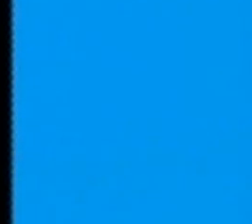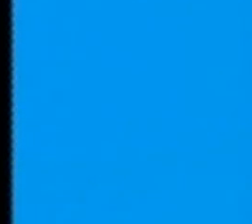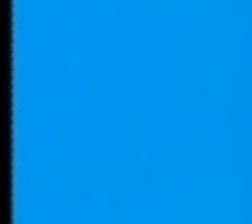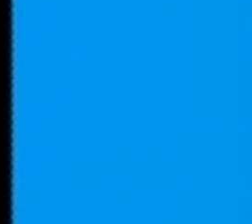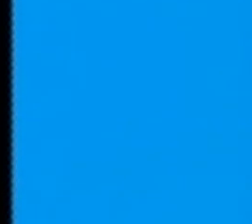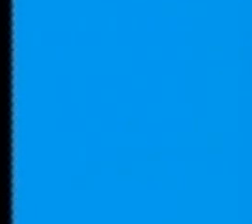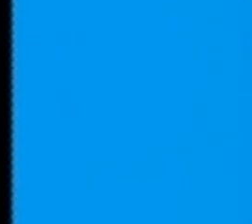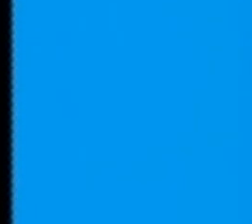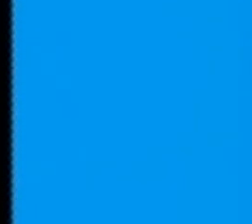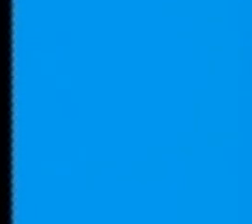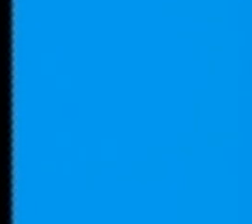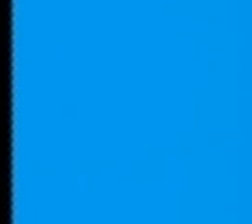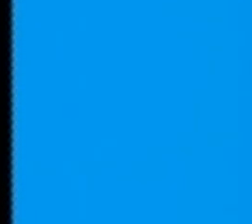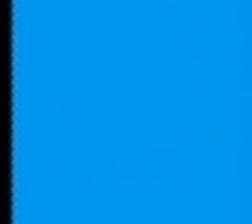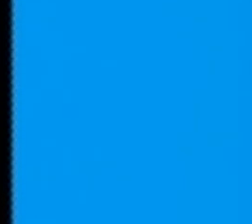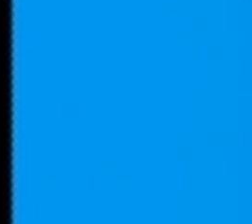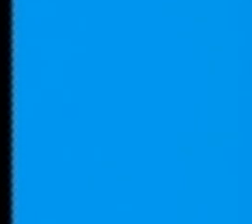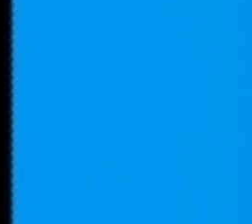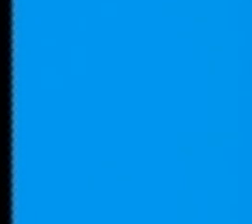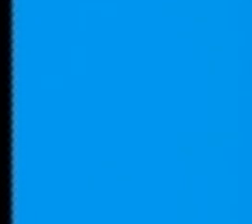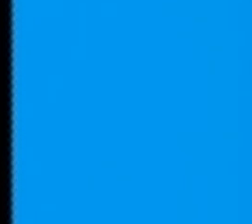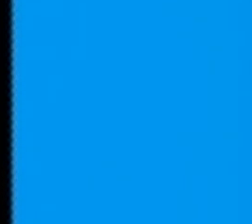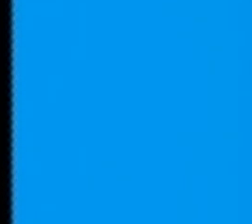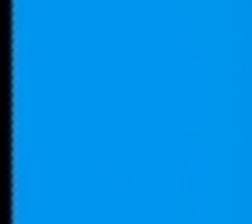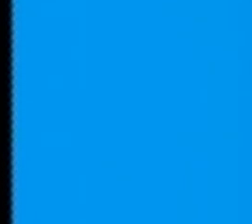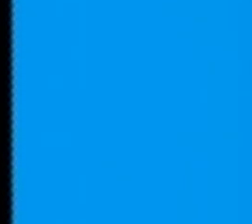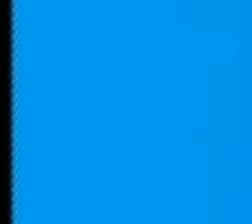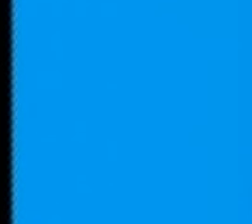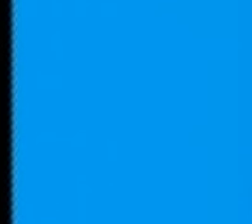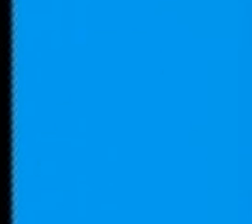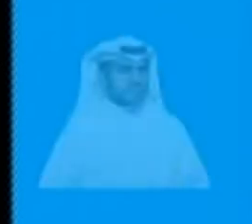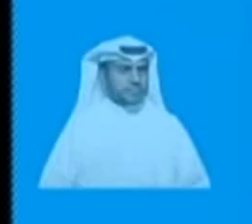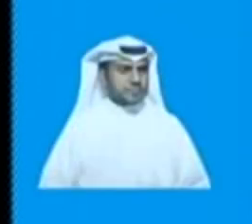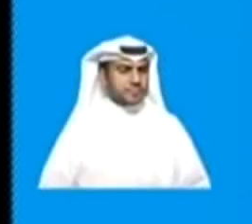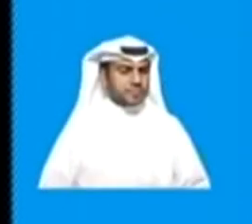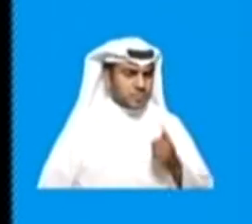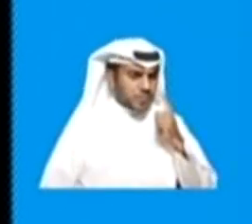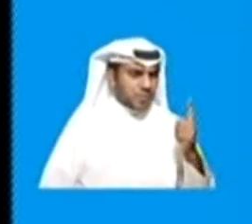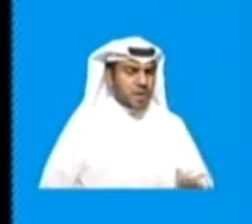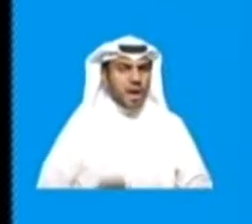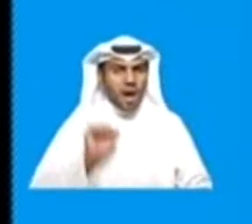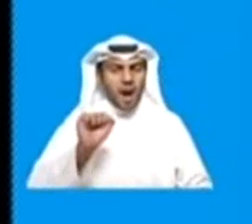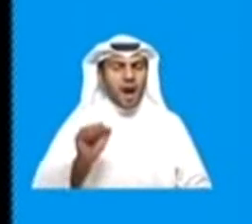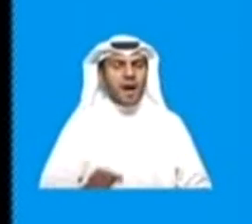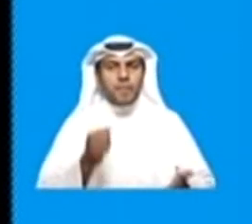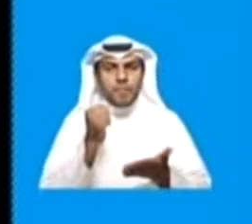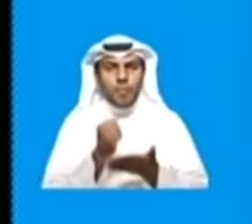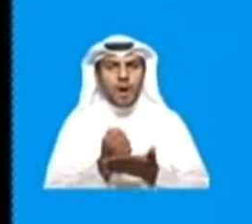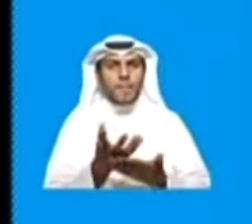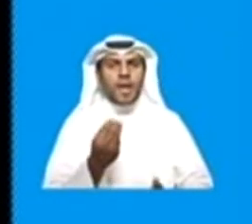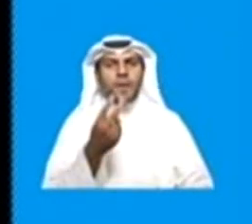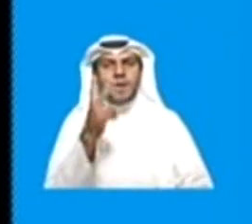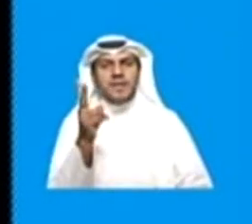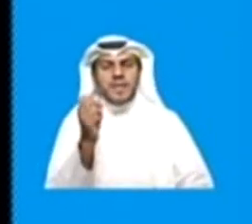ذات الشريحه الالكترونيه هي خمسه دنانير لجميع الكويتين والوافدين من جميع مواد الاقامه ما عدا المقيمين ده رقم